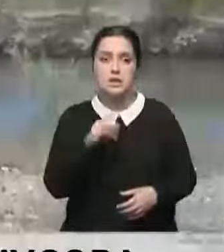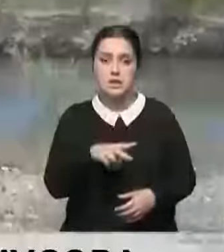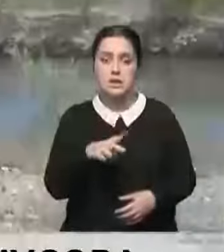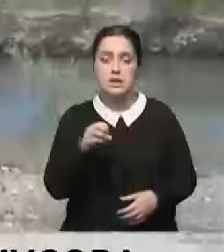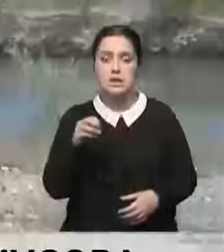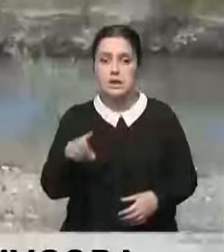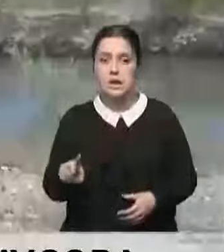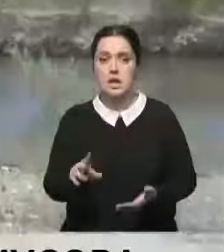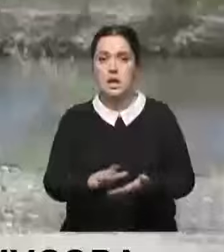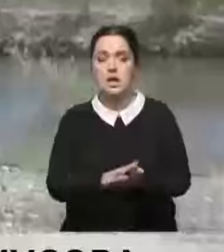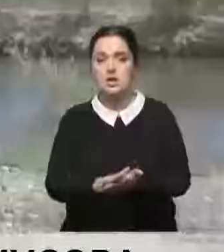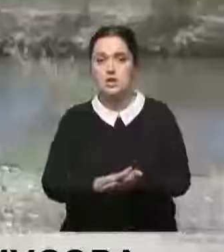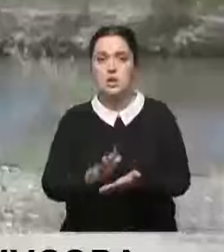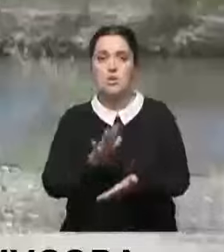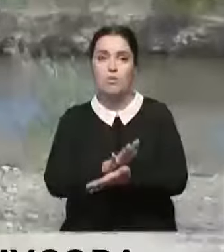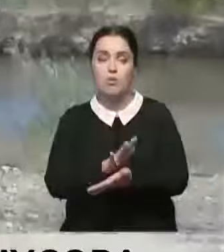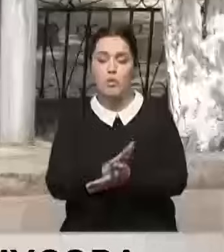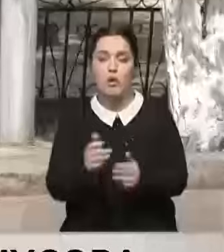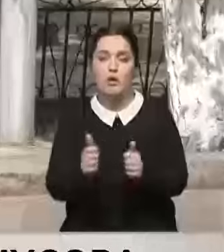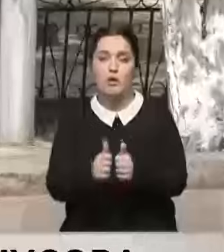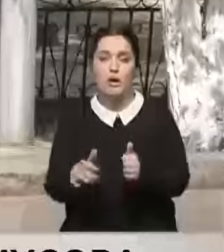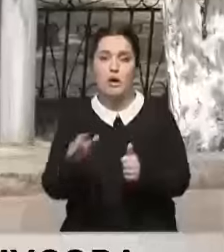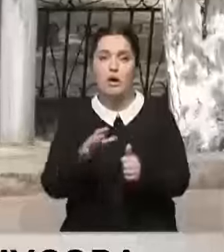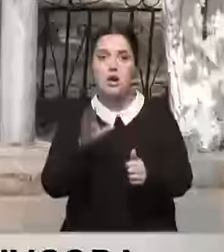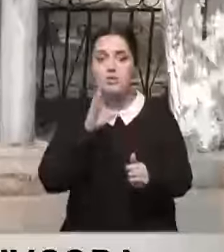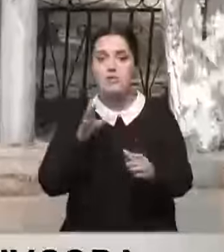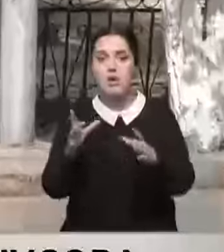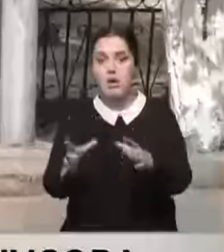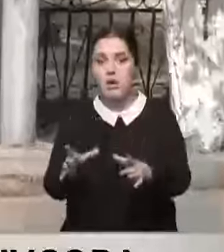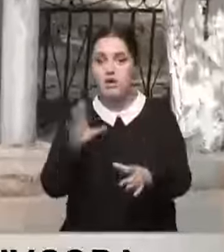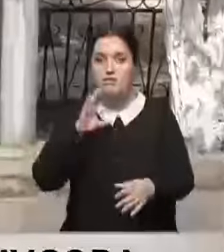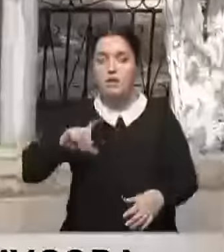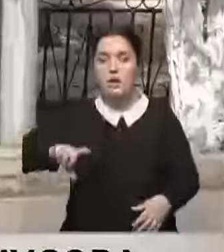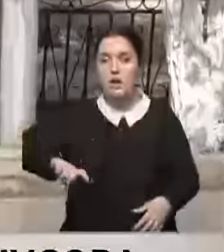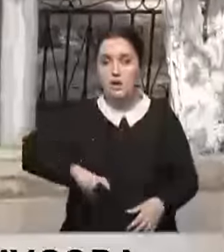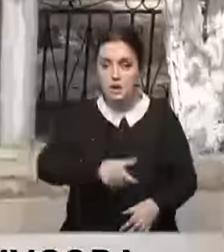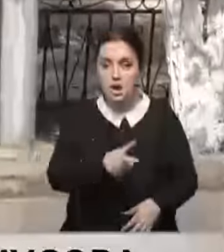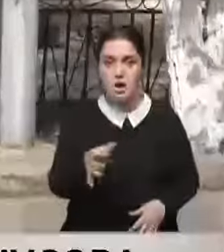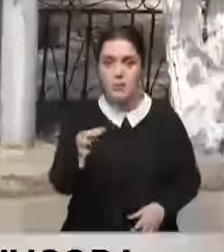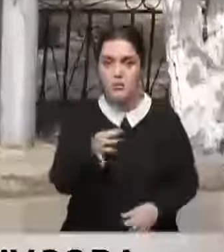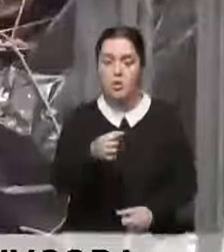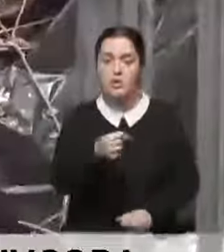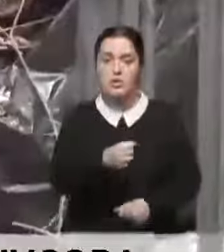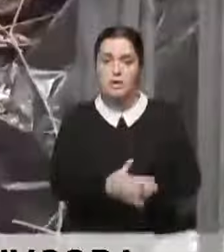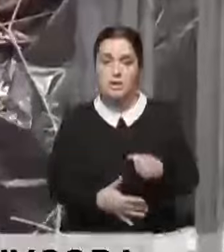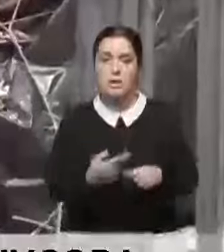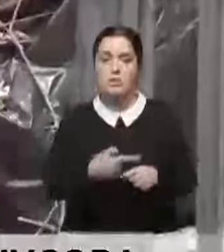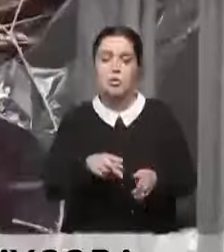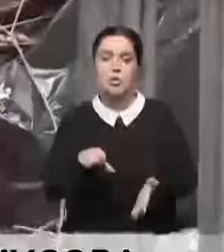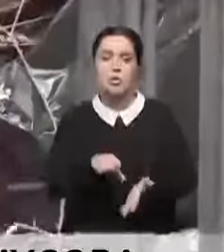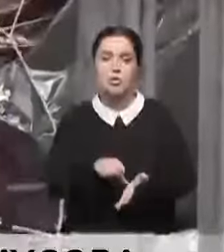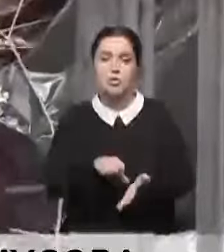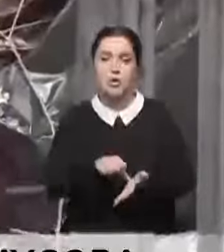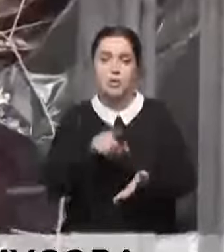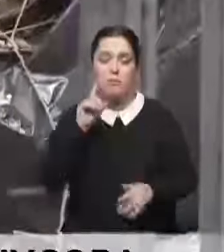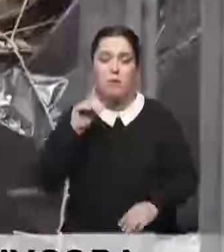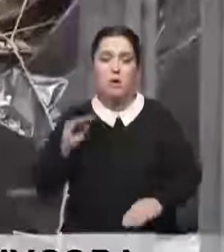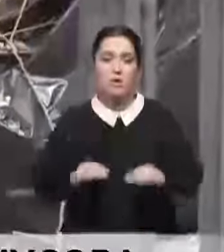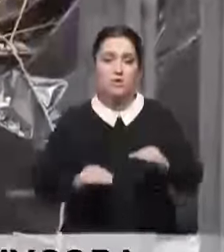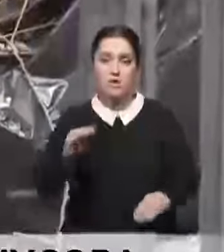Активисты очистили от бытового мусора прибрежные территории озер, рек и родников. А в областном центре горожане приняли участие в